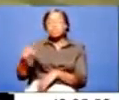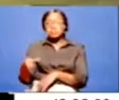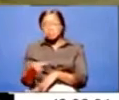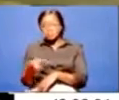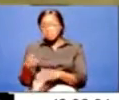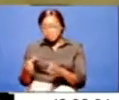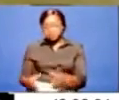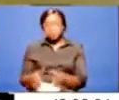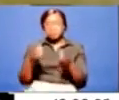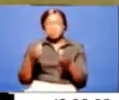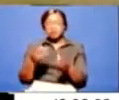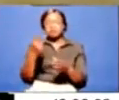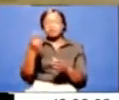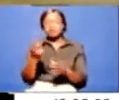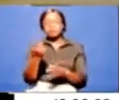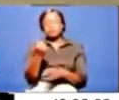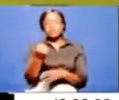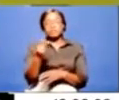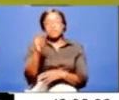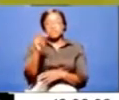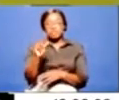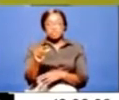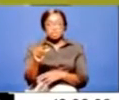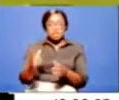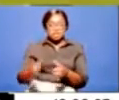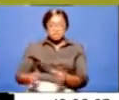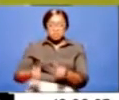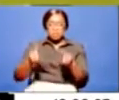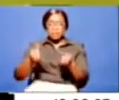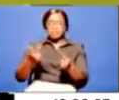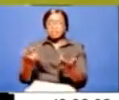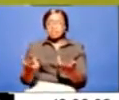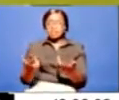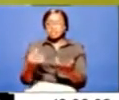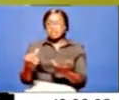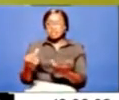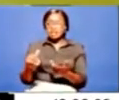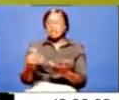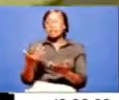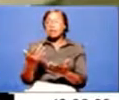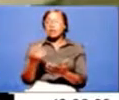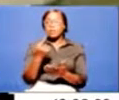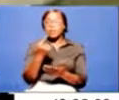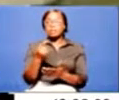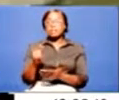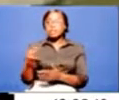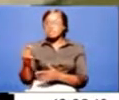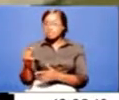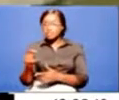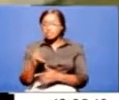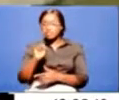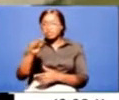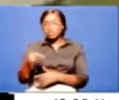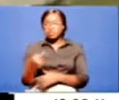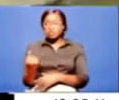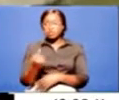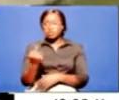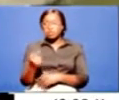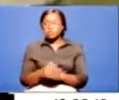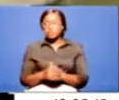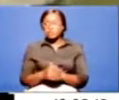wa kilo 25, ilhali tani moja ya samaki wanauzwa kwa shilingi 1,500 pekee. Huwa nawakatia katia